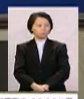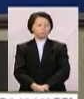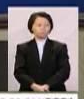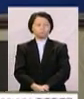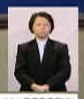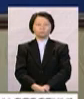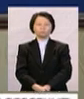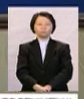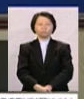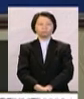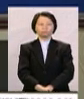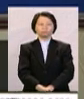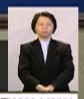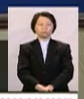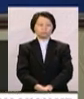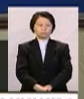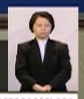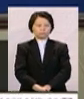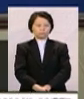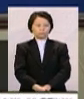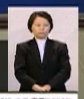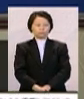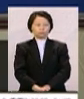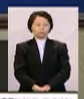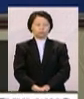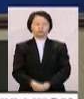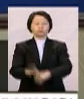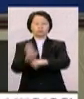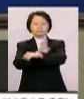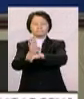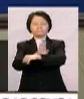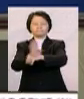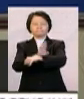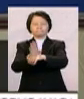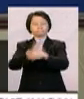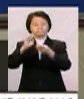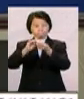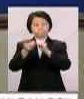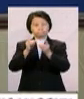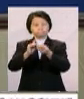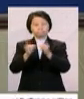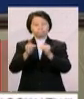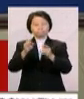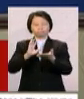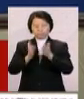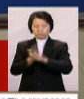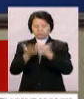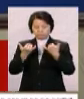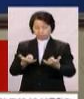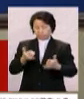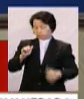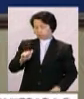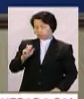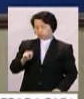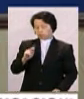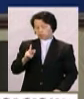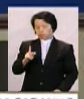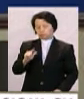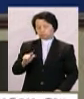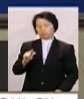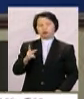Dan juga perniagaan digital ini berkesan. Jadi Angkasa ini telah menyediakan